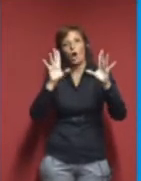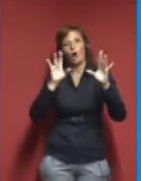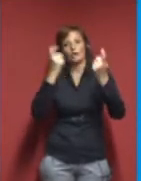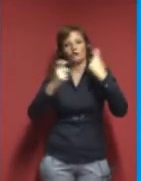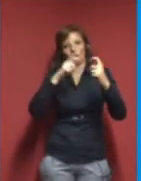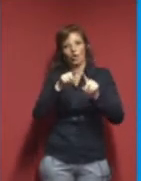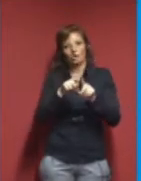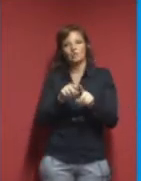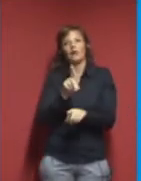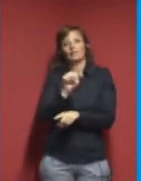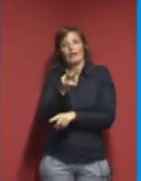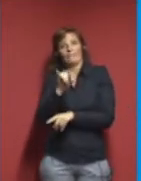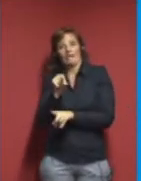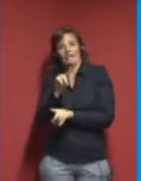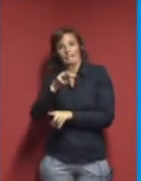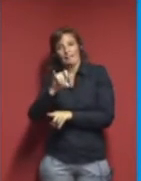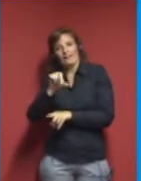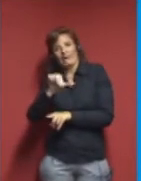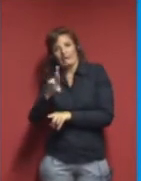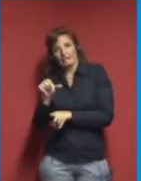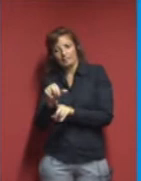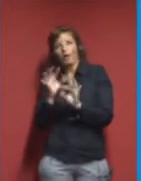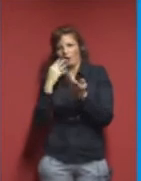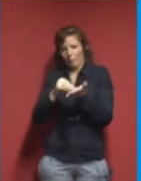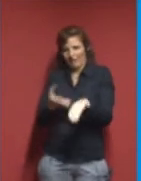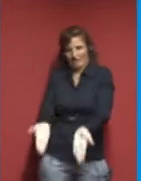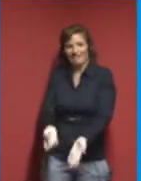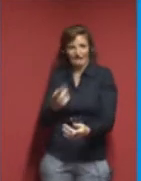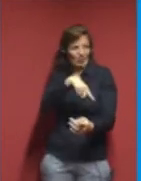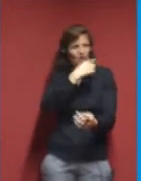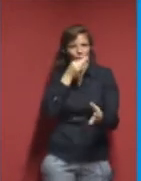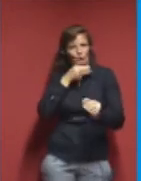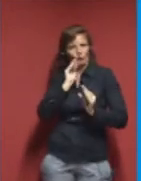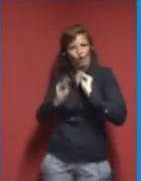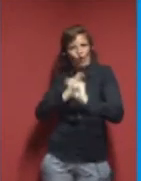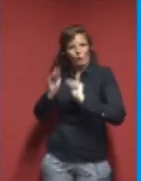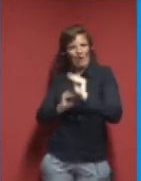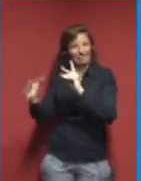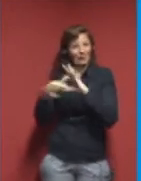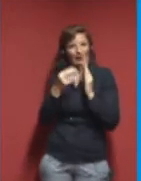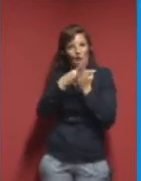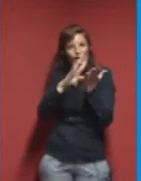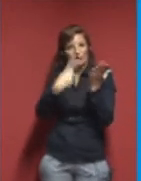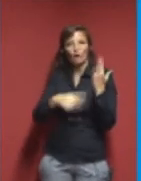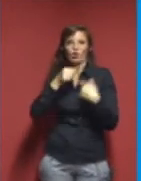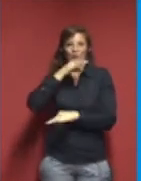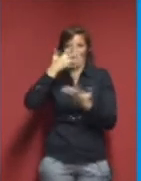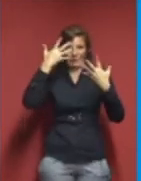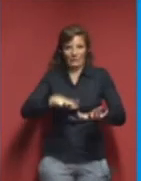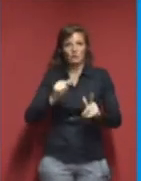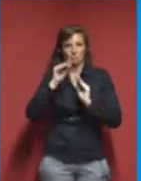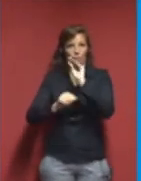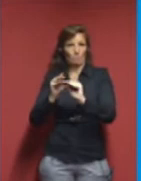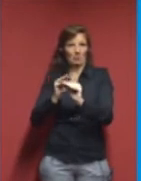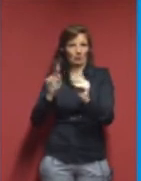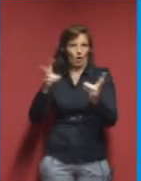Millis è qui e potete chiedergli, fargli qualche altra domanda riguardo a questo progetto dopo la mia esposizione, e